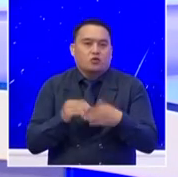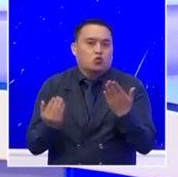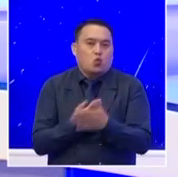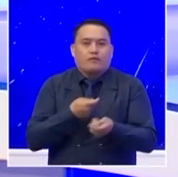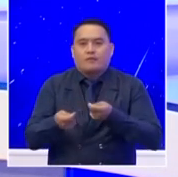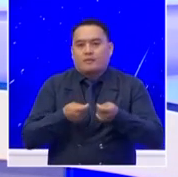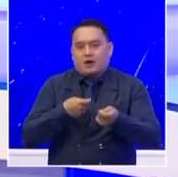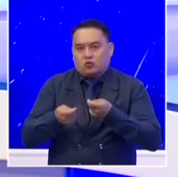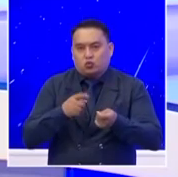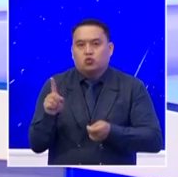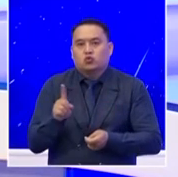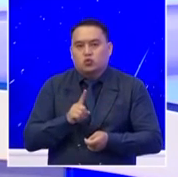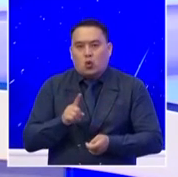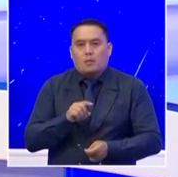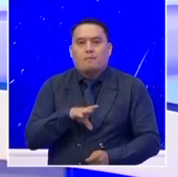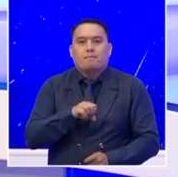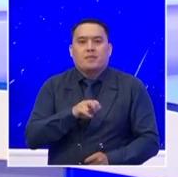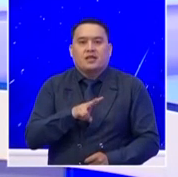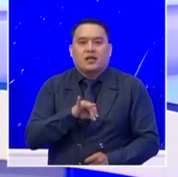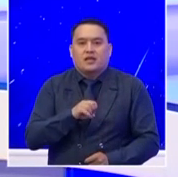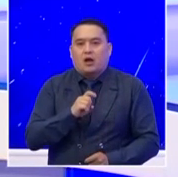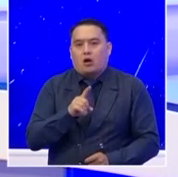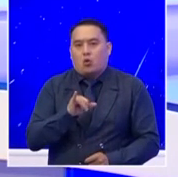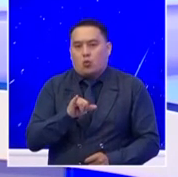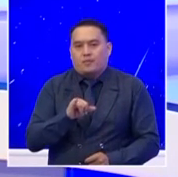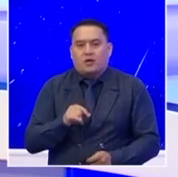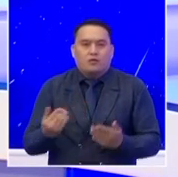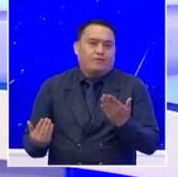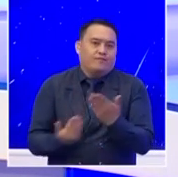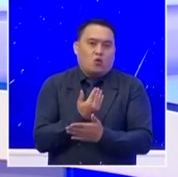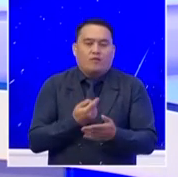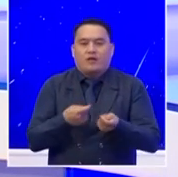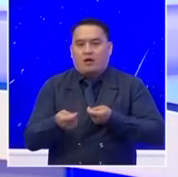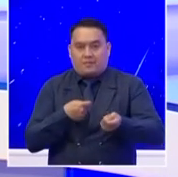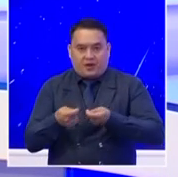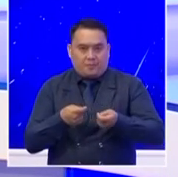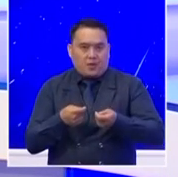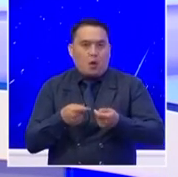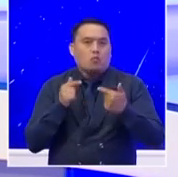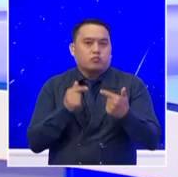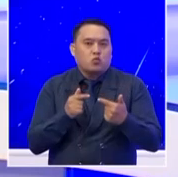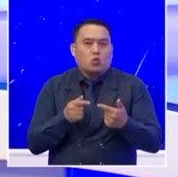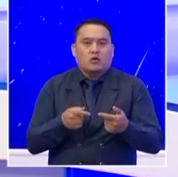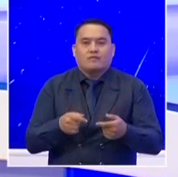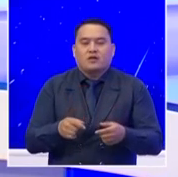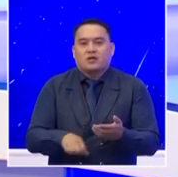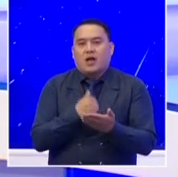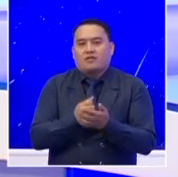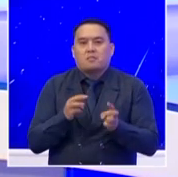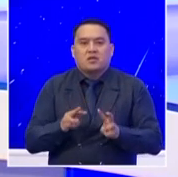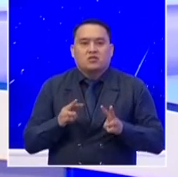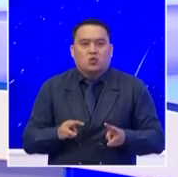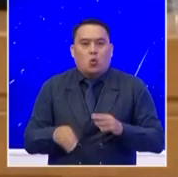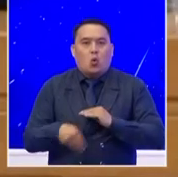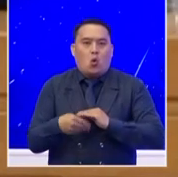правительства страны. Речь идет о том, может ли Биньямин Нетаньяху вновь возглавить кабинет. Против премьера возбуждено уголовное дело о